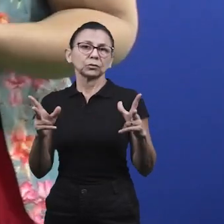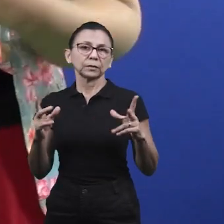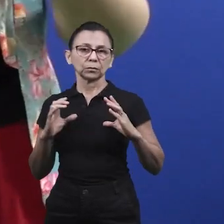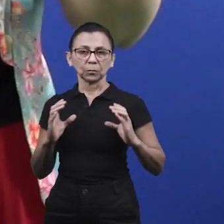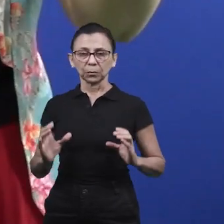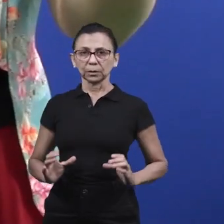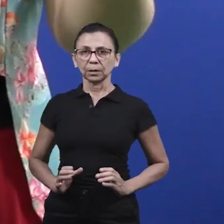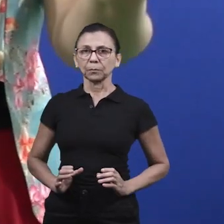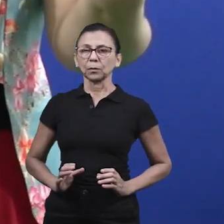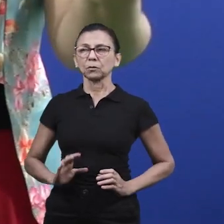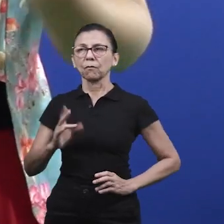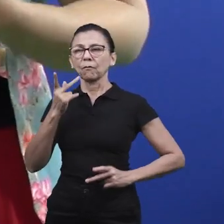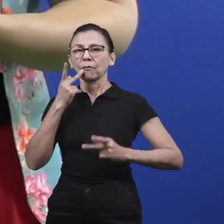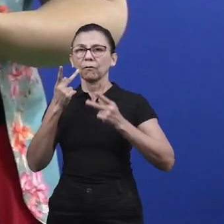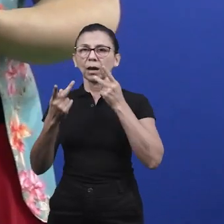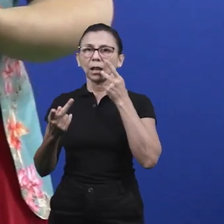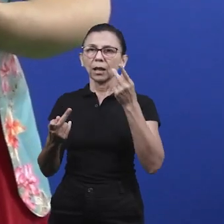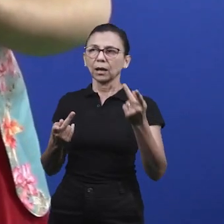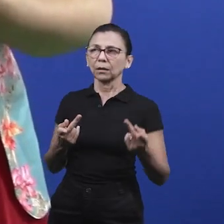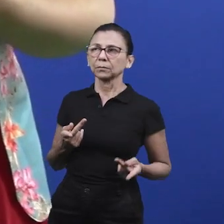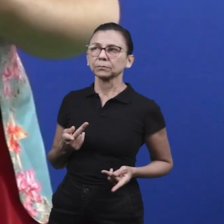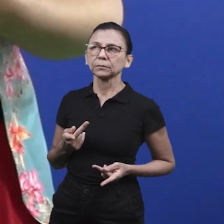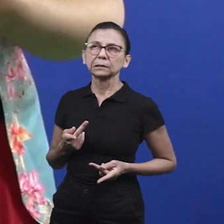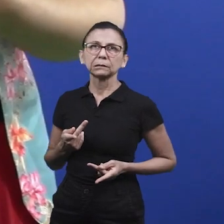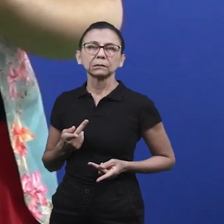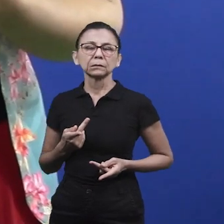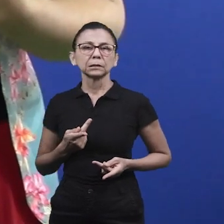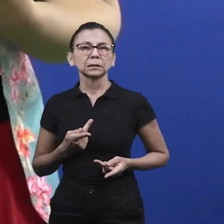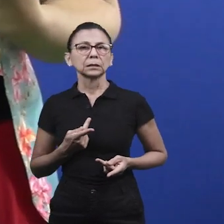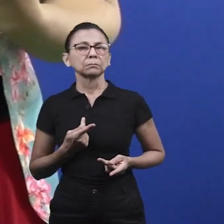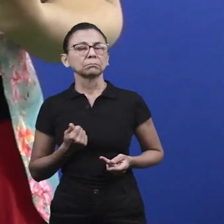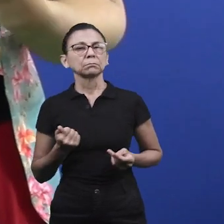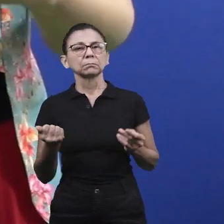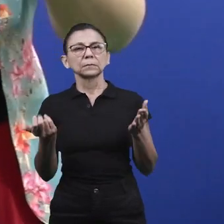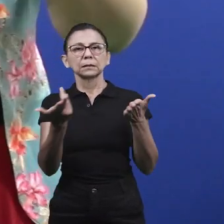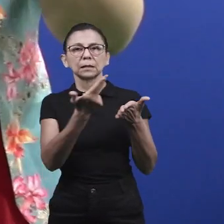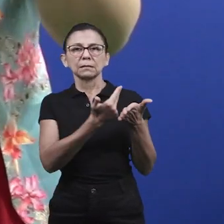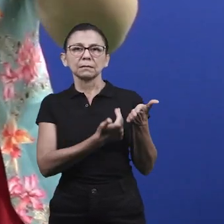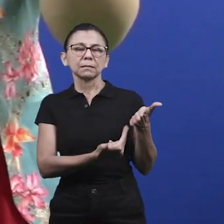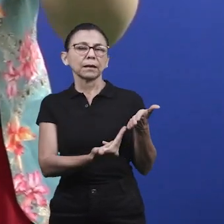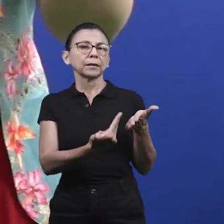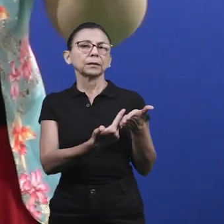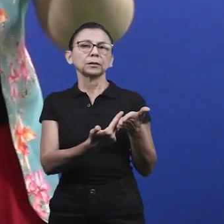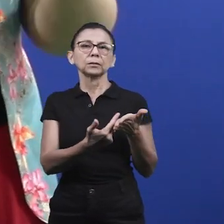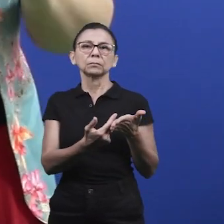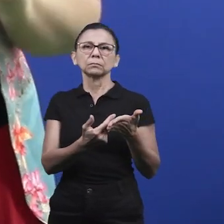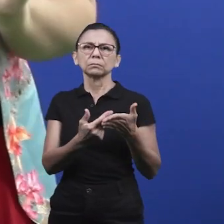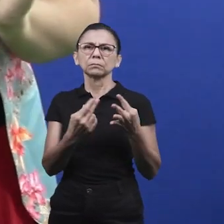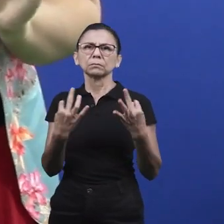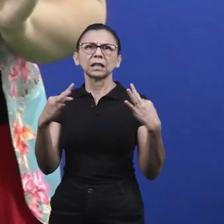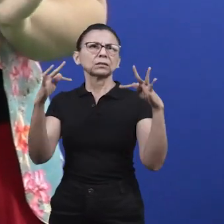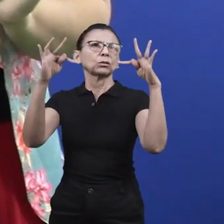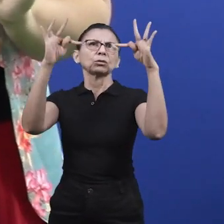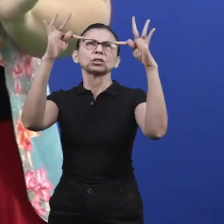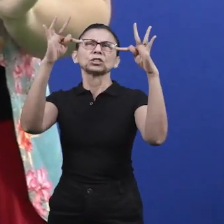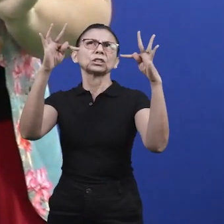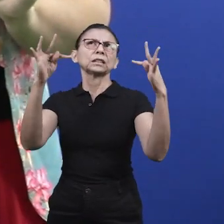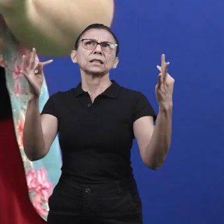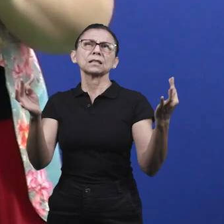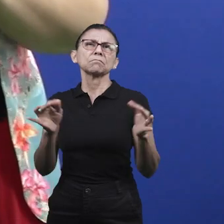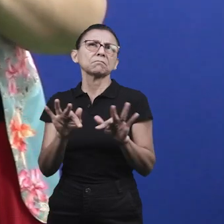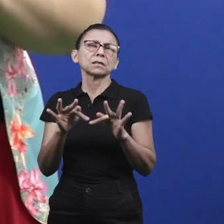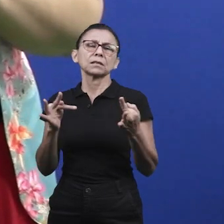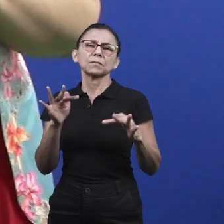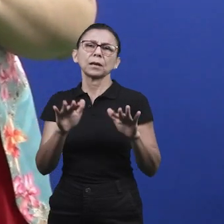puisse s'exprimer oralement, et il peut s'exprimer avec des images, avec la technologie. Technologie